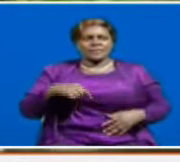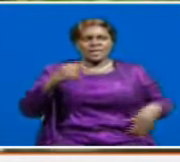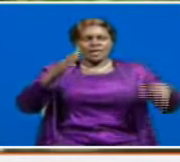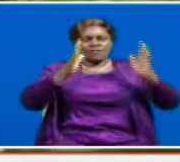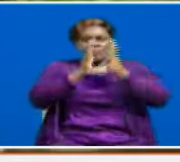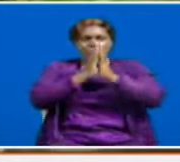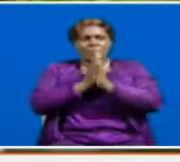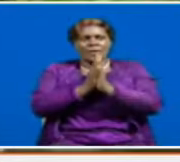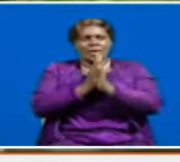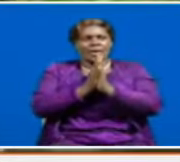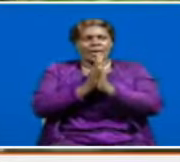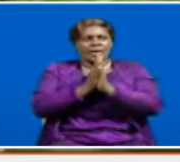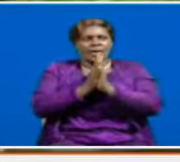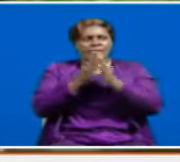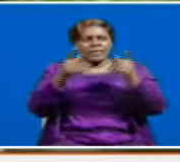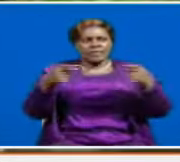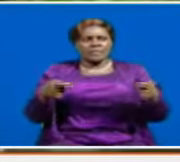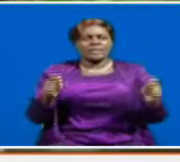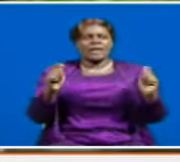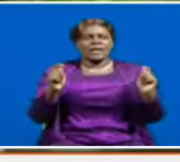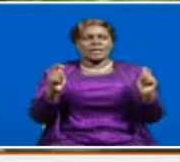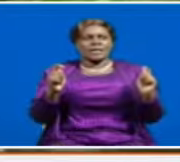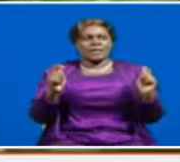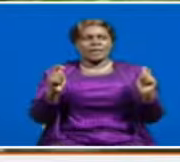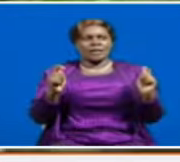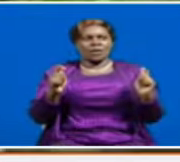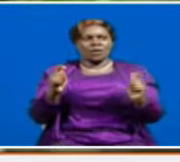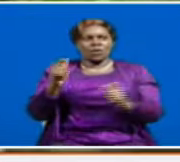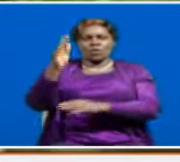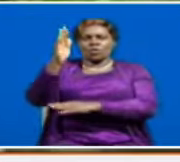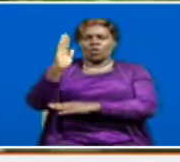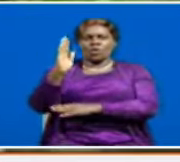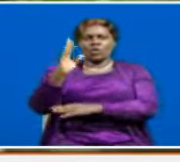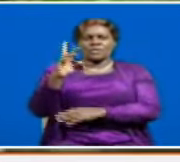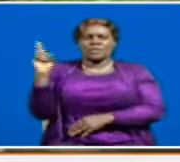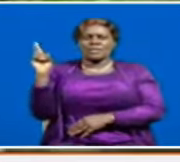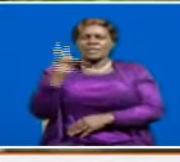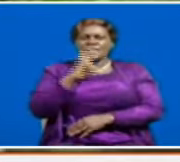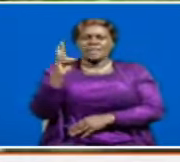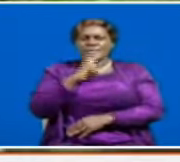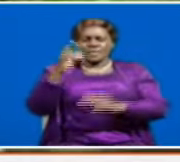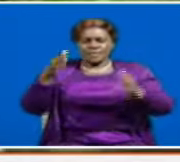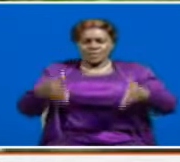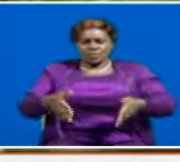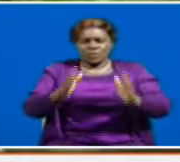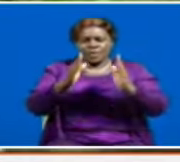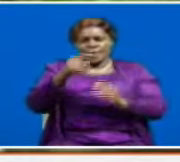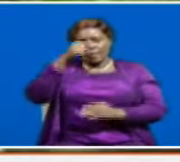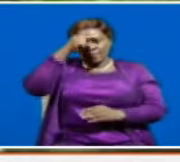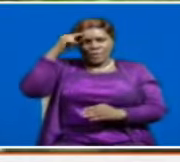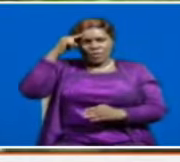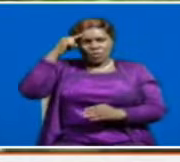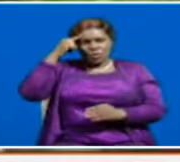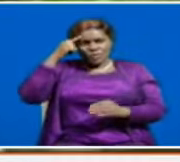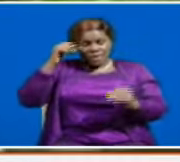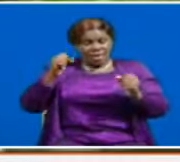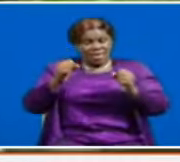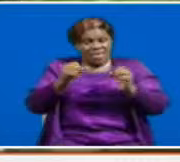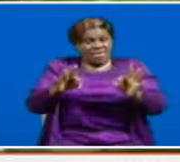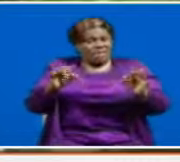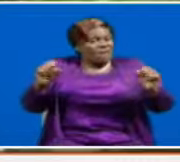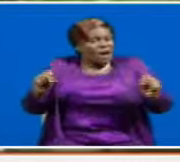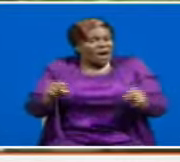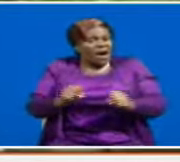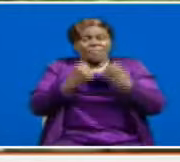playing a case or tempting God in a very, very dangerous way, because were anything to happen